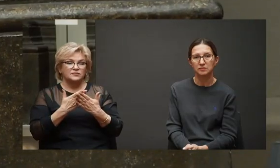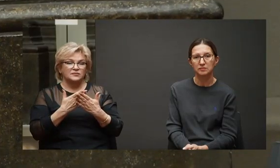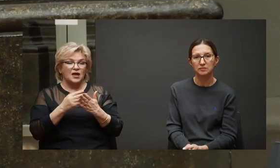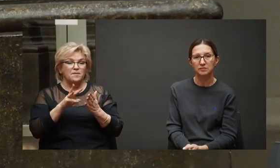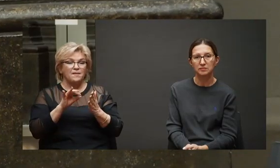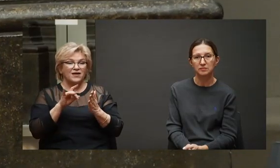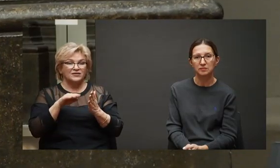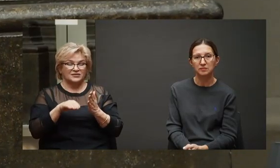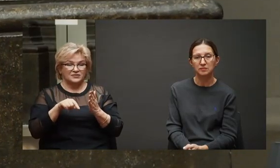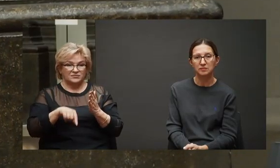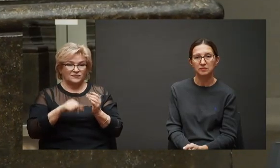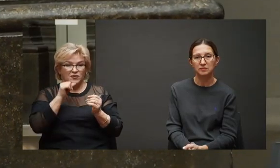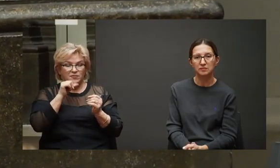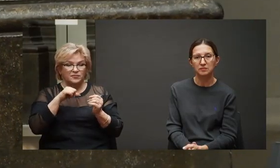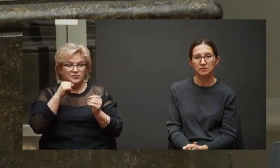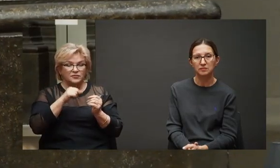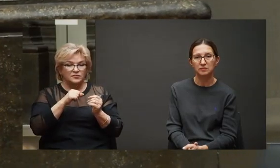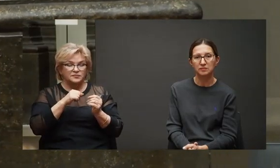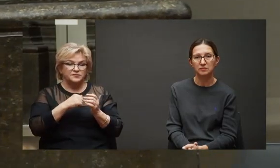в марте этого года.